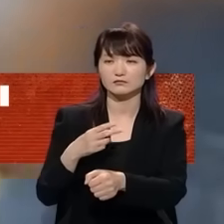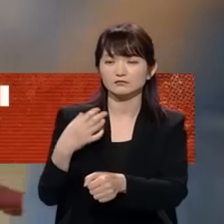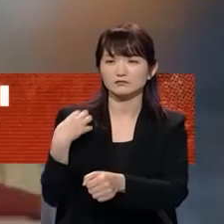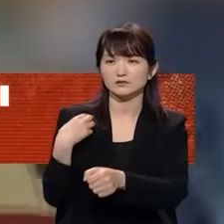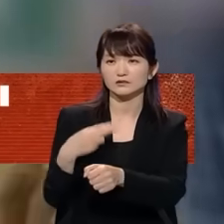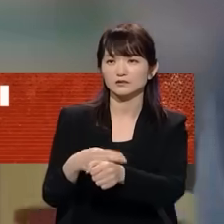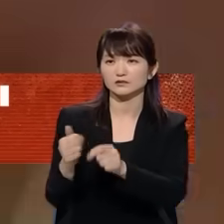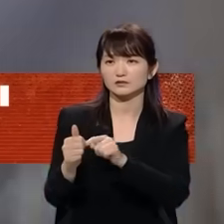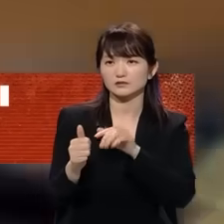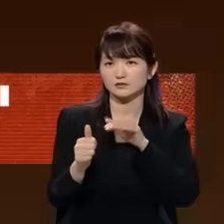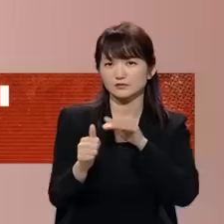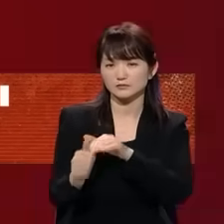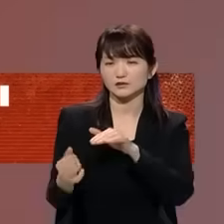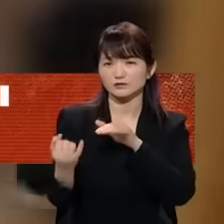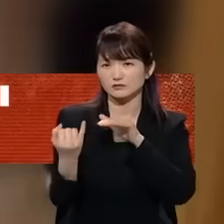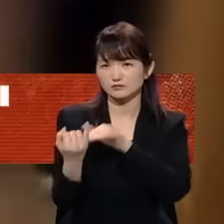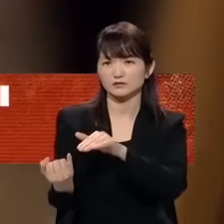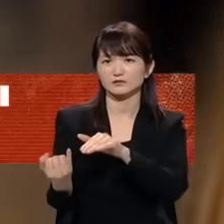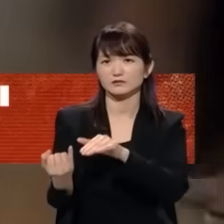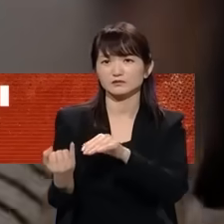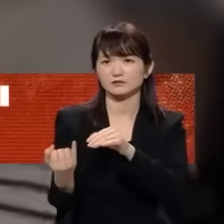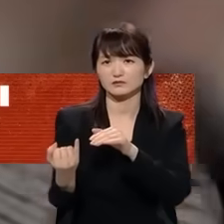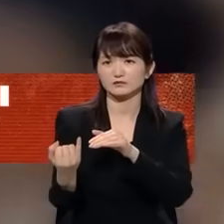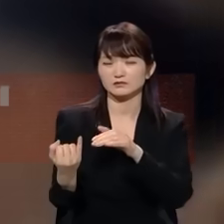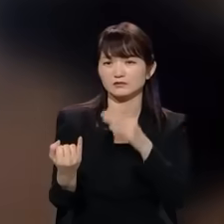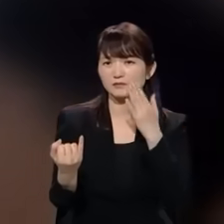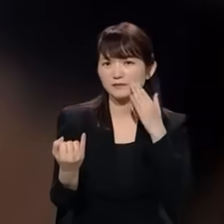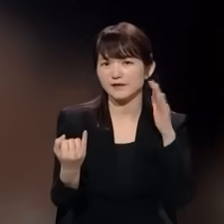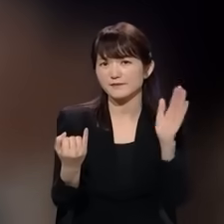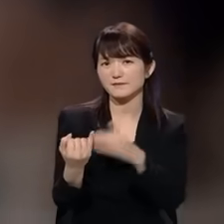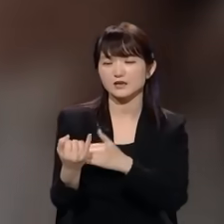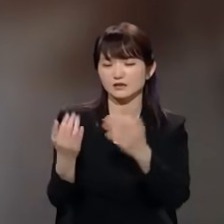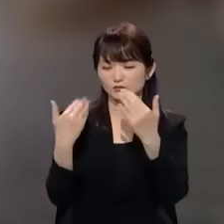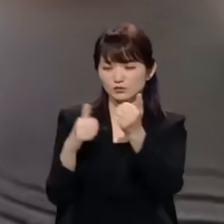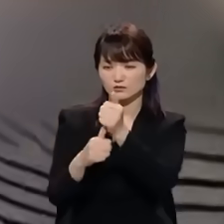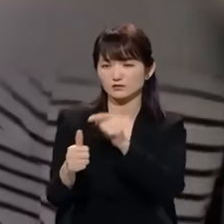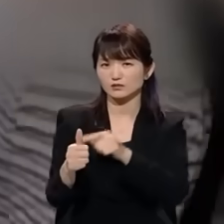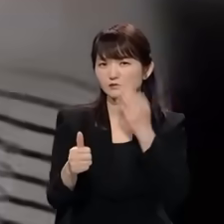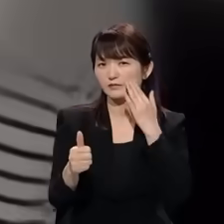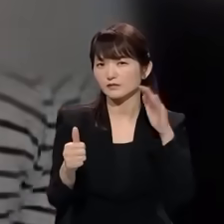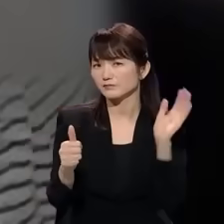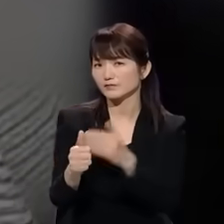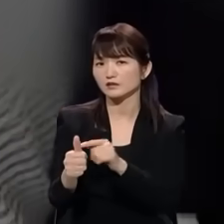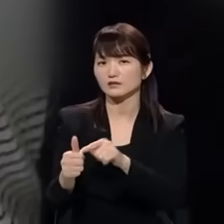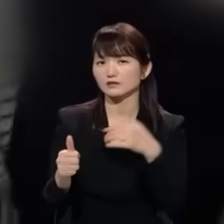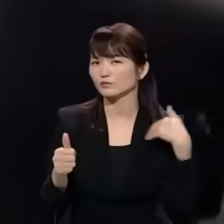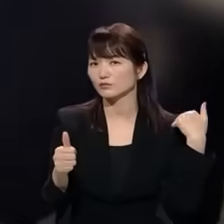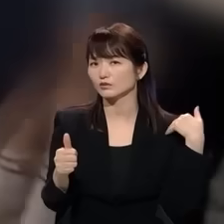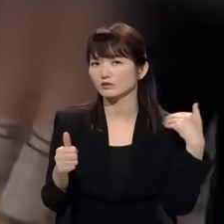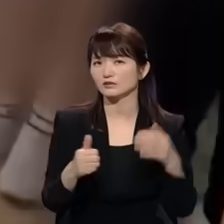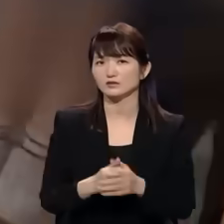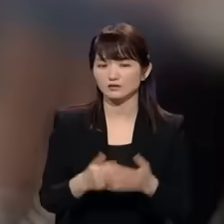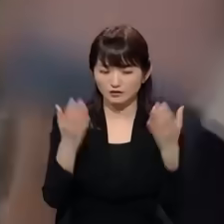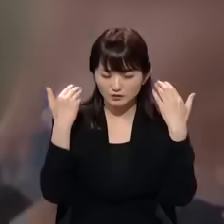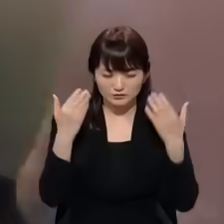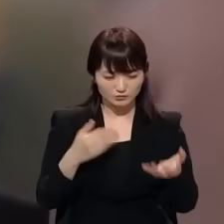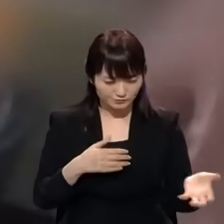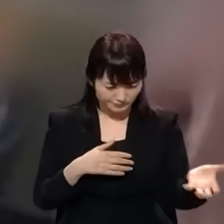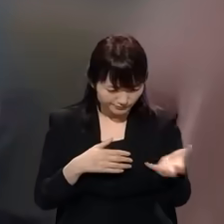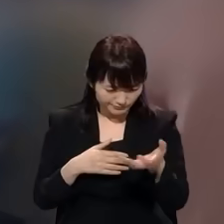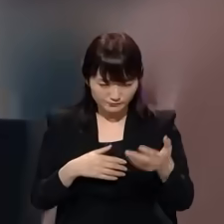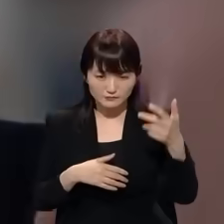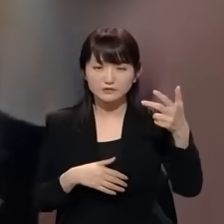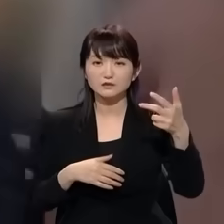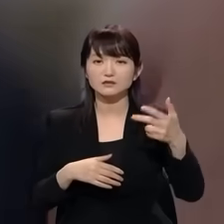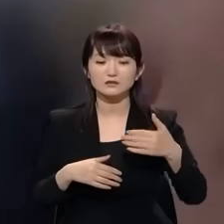밀치는 정도가 아니고 담임 선생님 뺨을 때리고 있어요. 교감 선생님 뺨을 때리고 있는데 이거를 모르고 일곱 번째 전학을 하면서도 우리